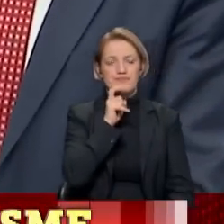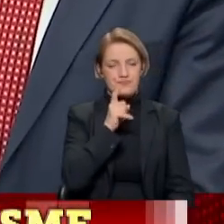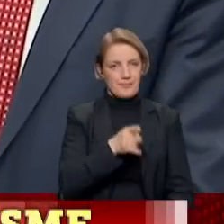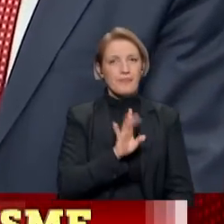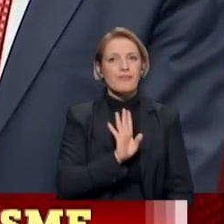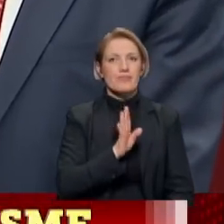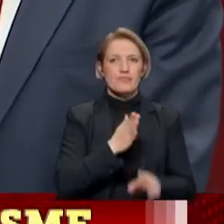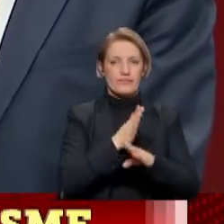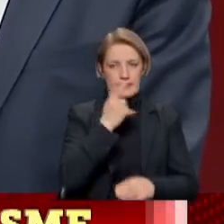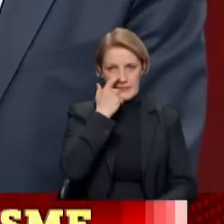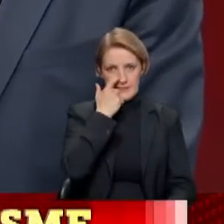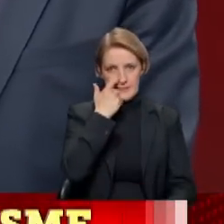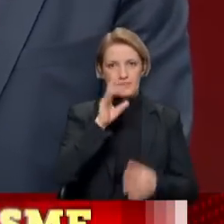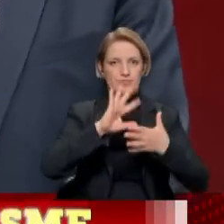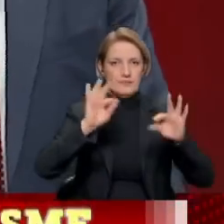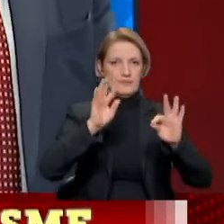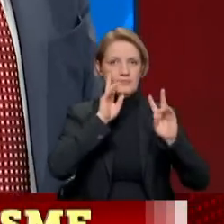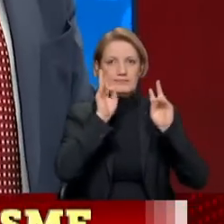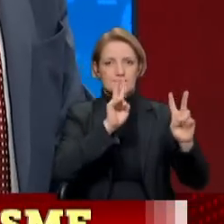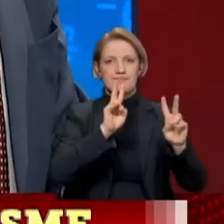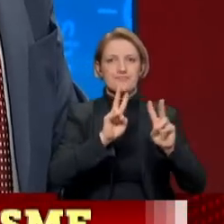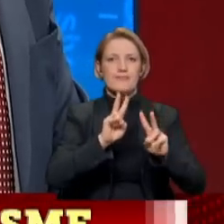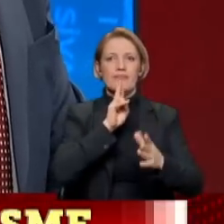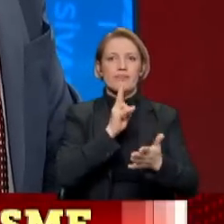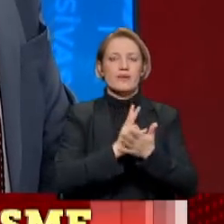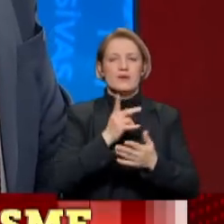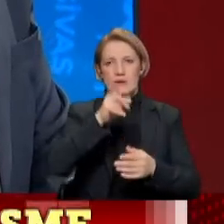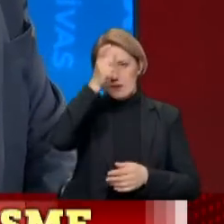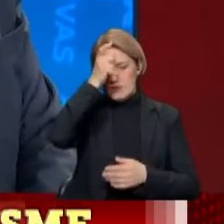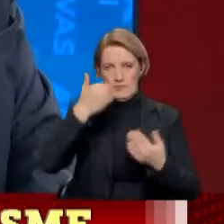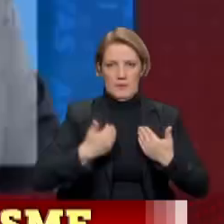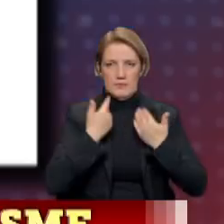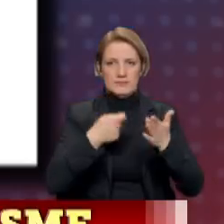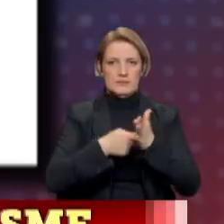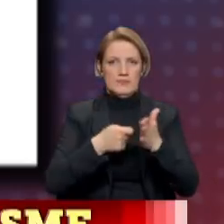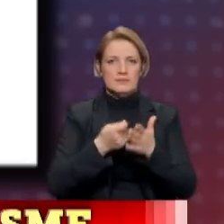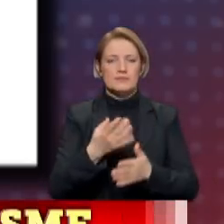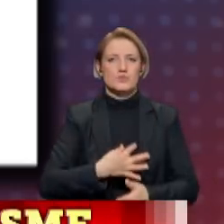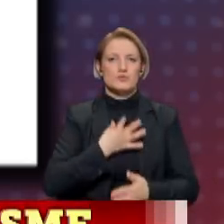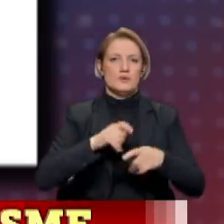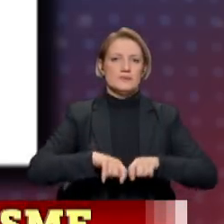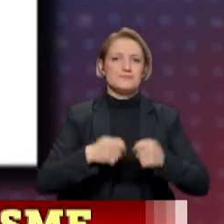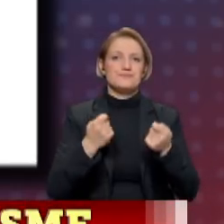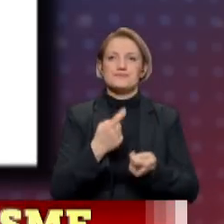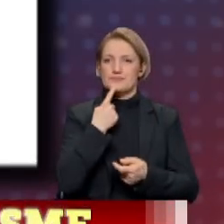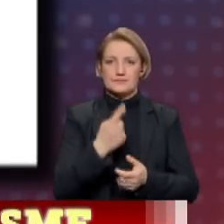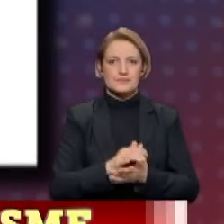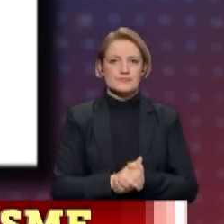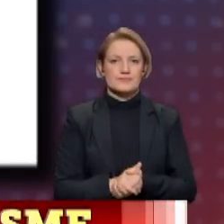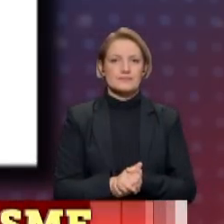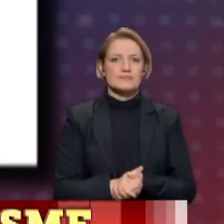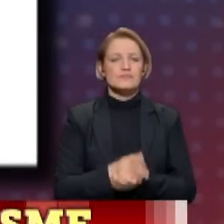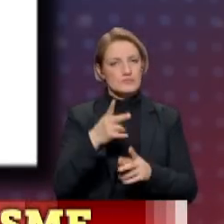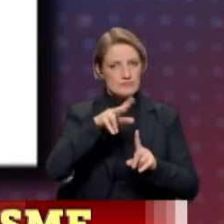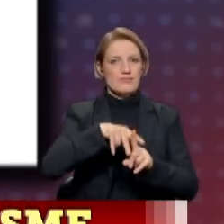değil. Sözleri de şu anda ekranda. Mahkumiyet kararı Türk yargısı adına utanç verici ve umut kırıcıdır diyor. Yok,